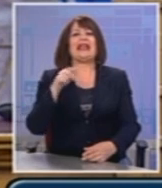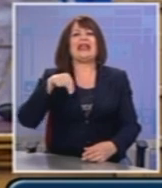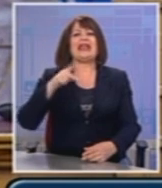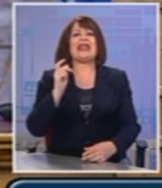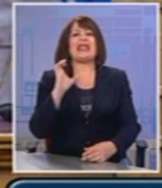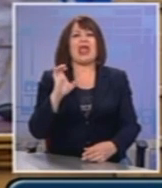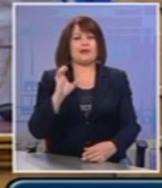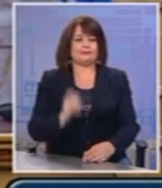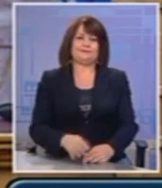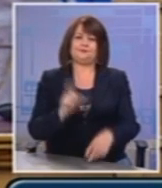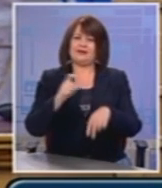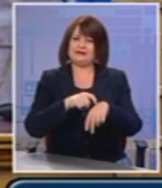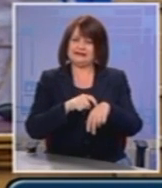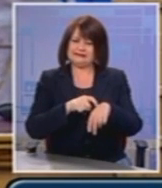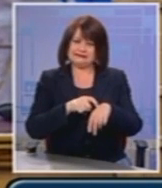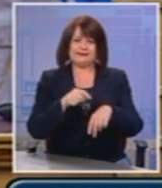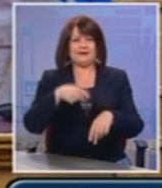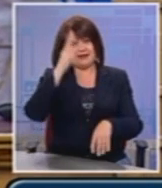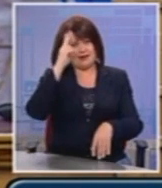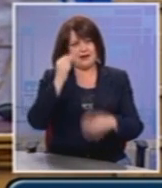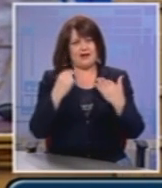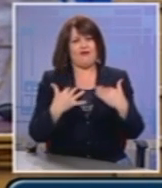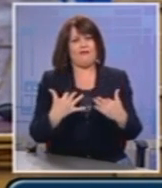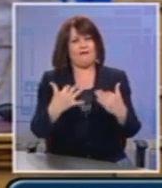αυτή τη στιγμή σστο γερμανικό